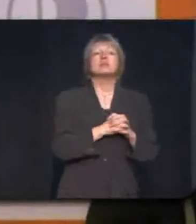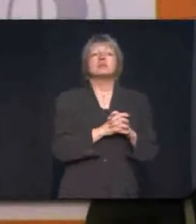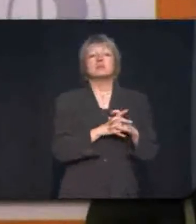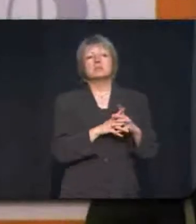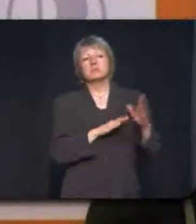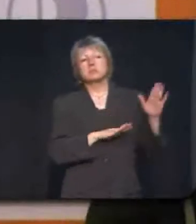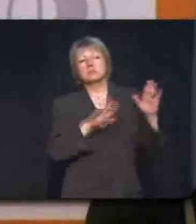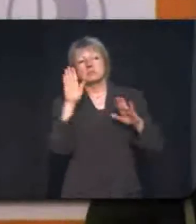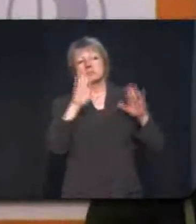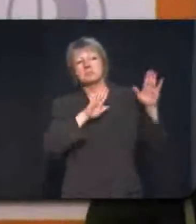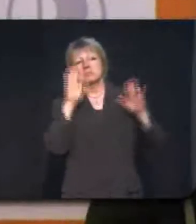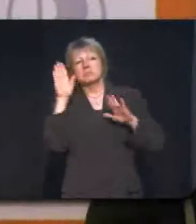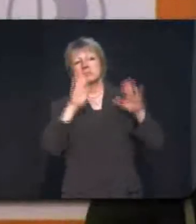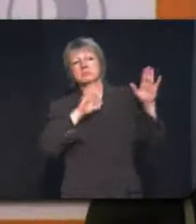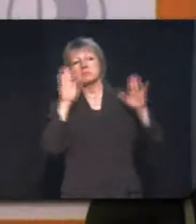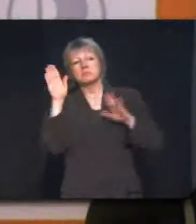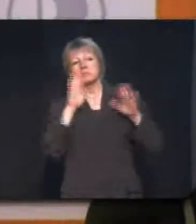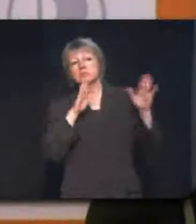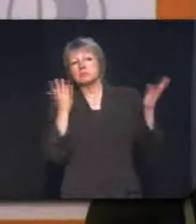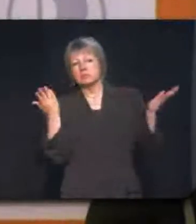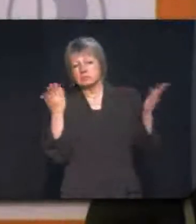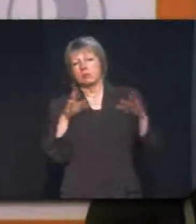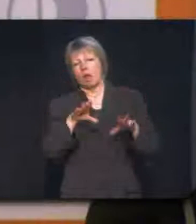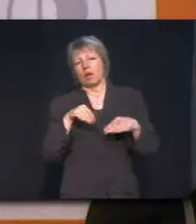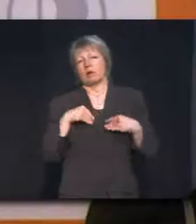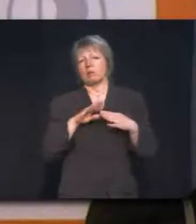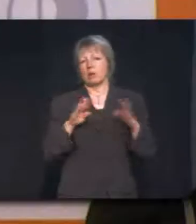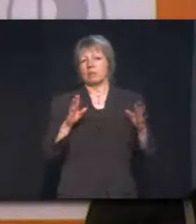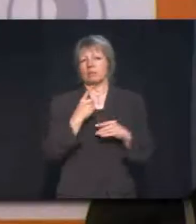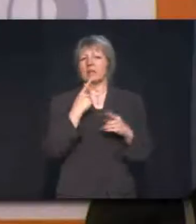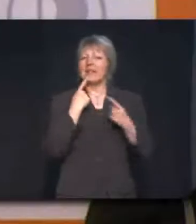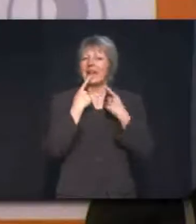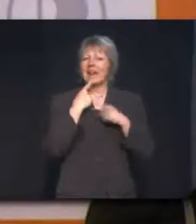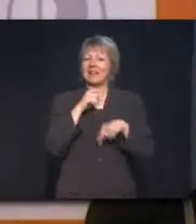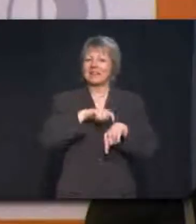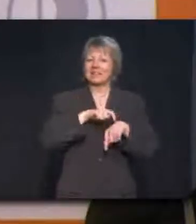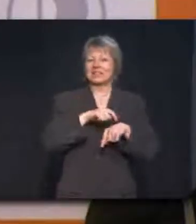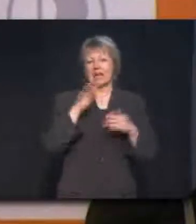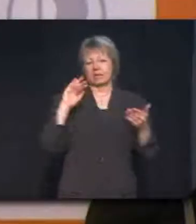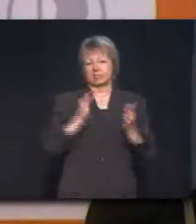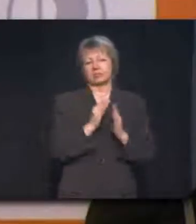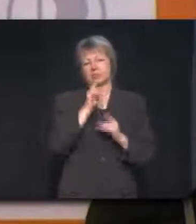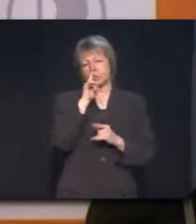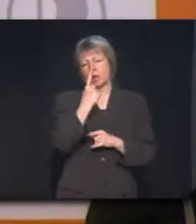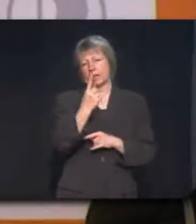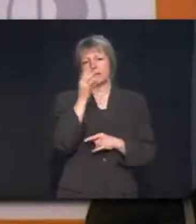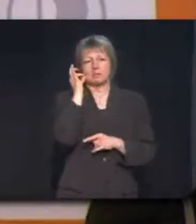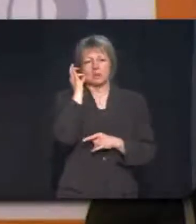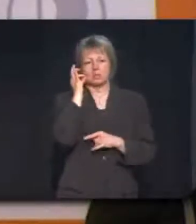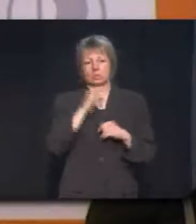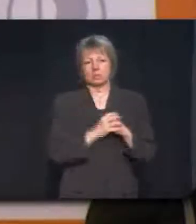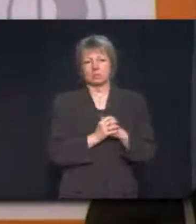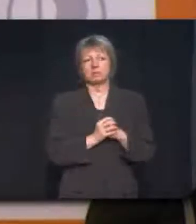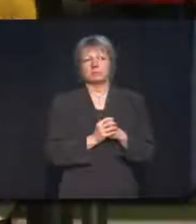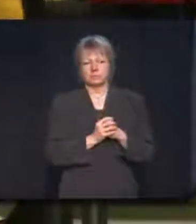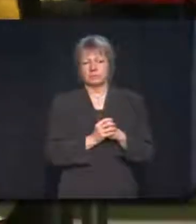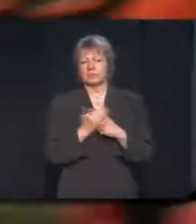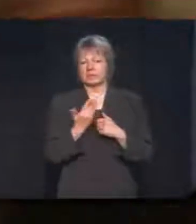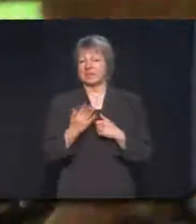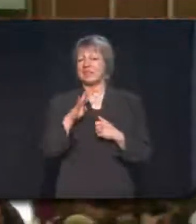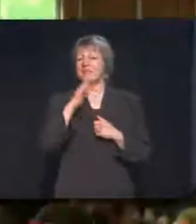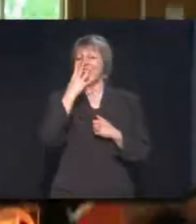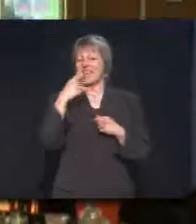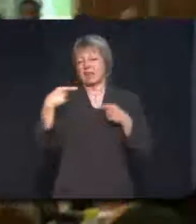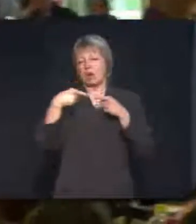abstimmen das ist angenommen die Redezeit ist auf eine Minute begrenzt jetzt bitte der vierte kontra Beitrag